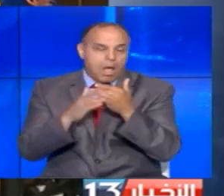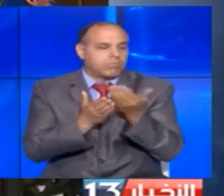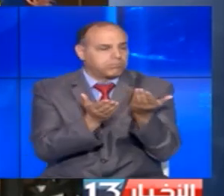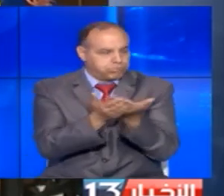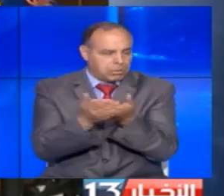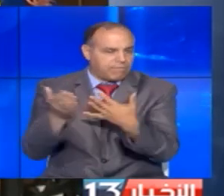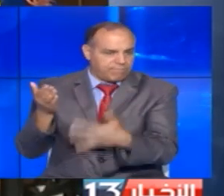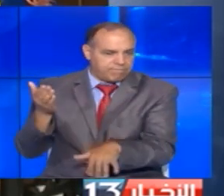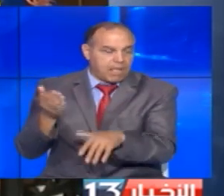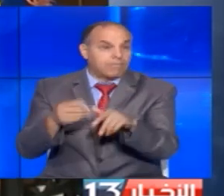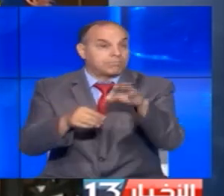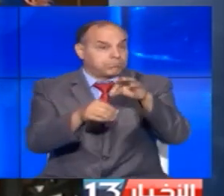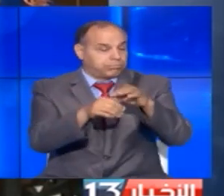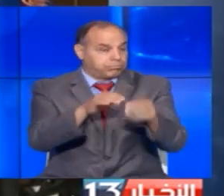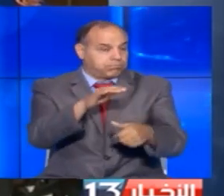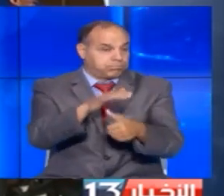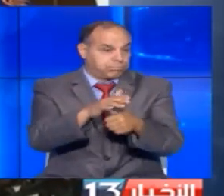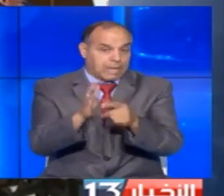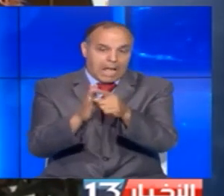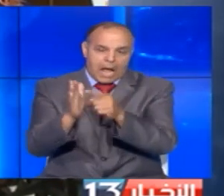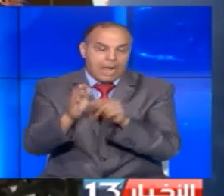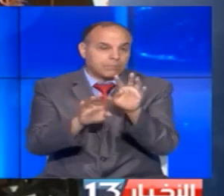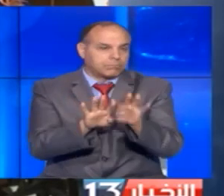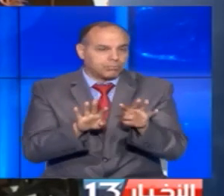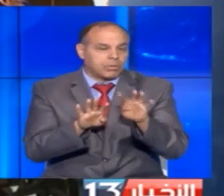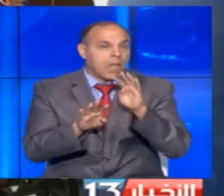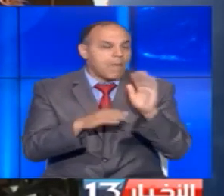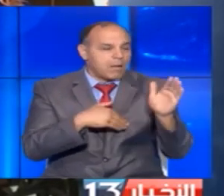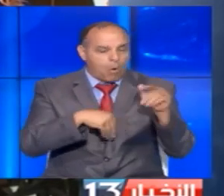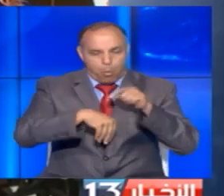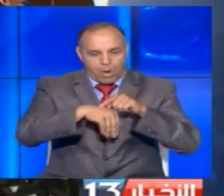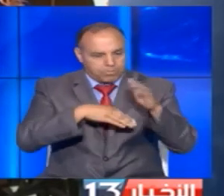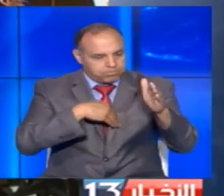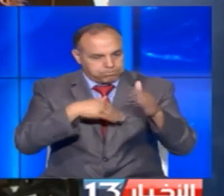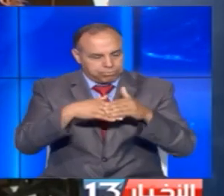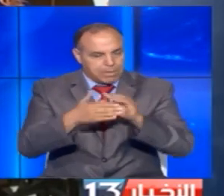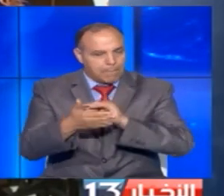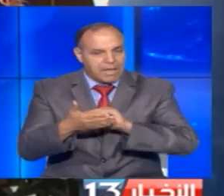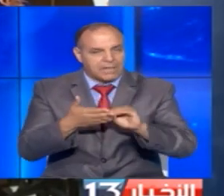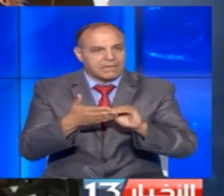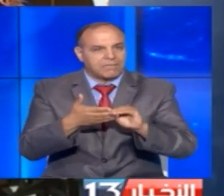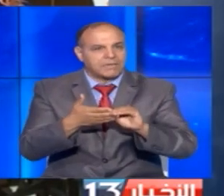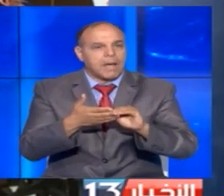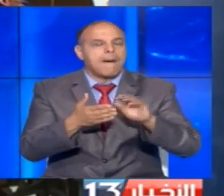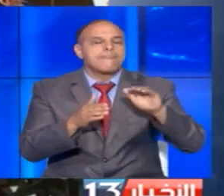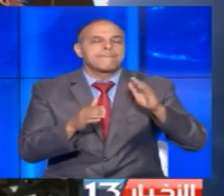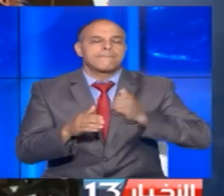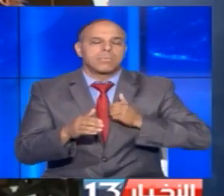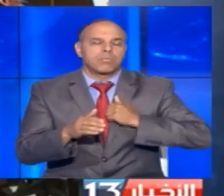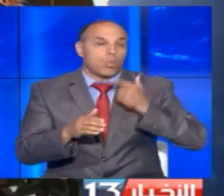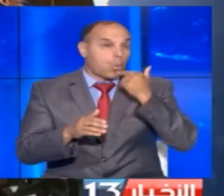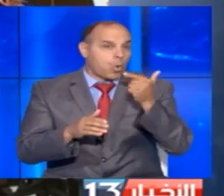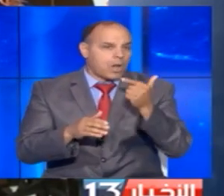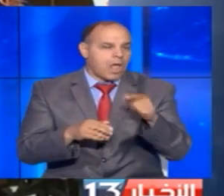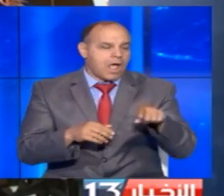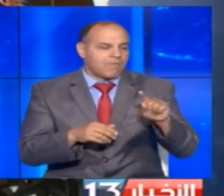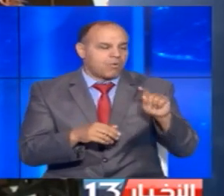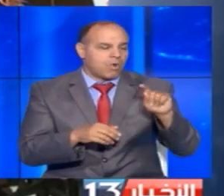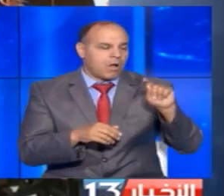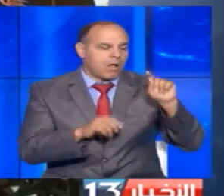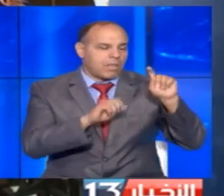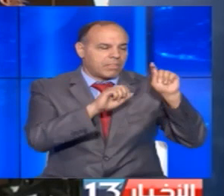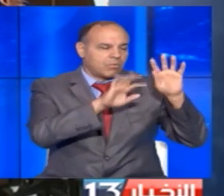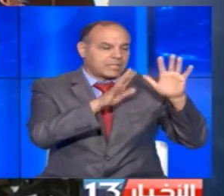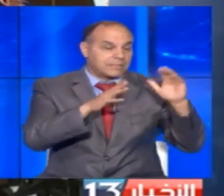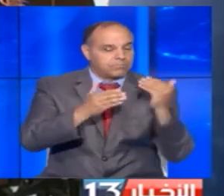ملفات ترشحها لخوض التشريعيه بعد في مكتب اقتراع بموريال بلغ الفا وخمسمائه واثنين وتسعين